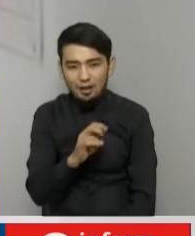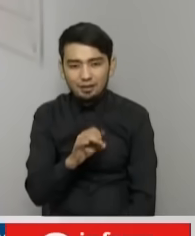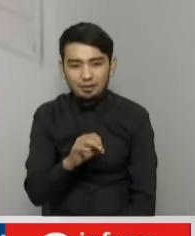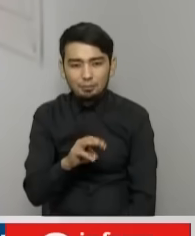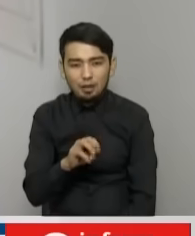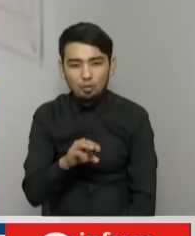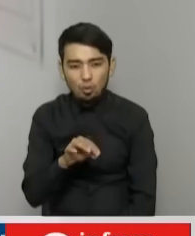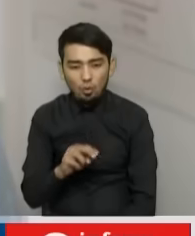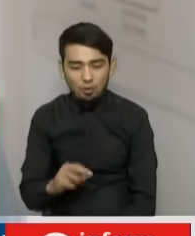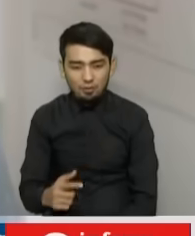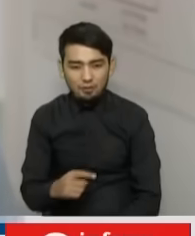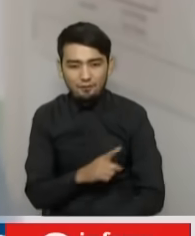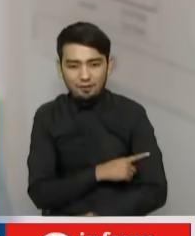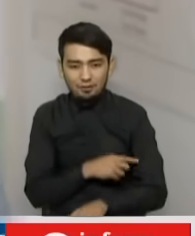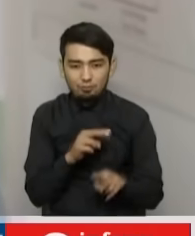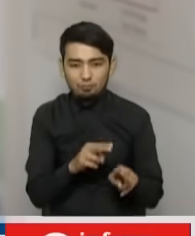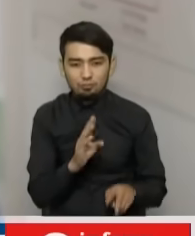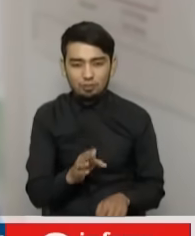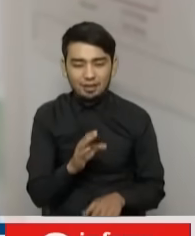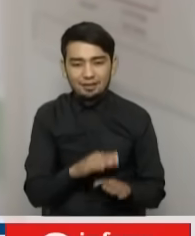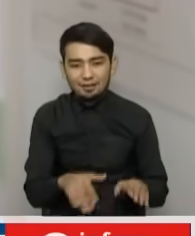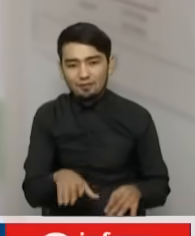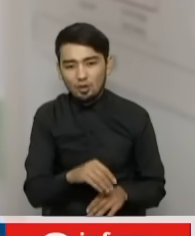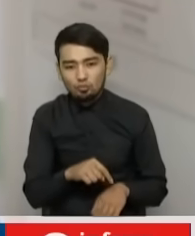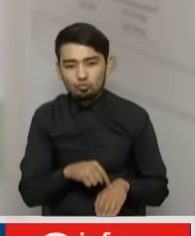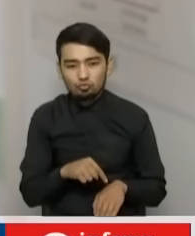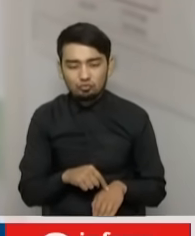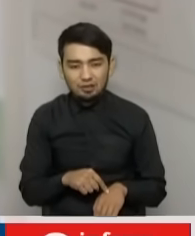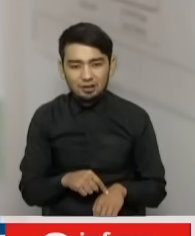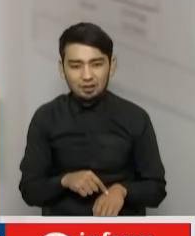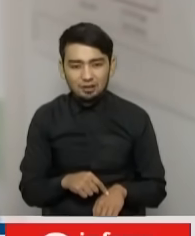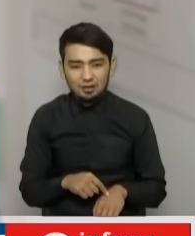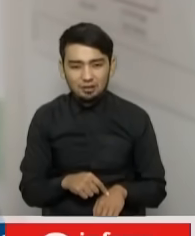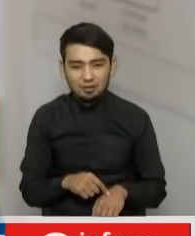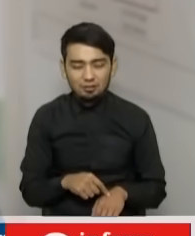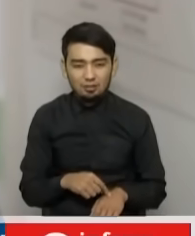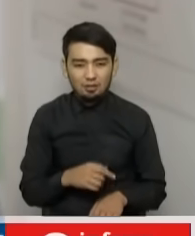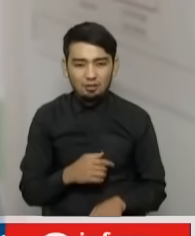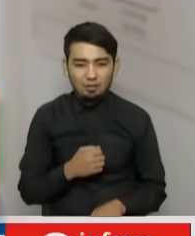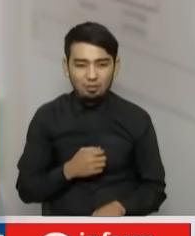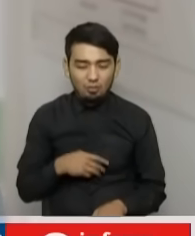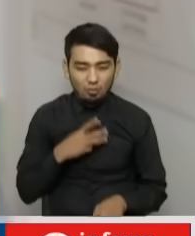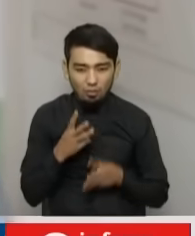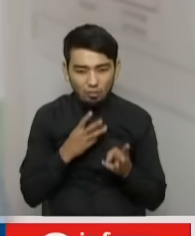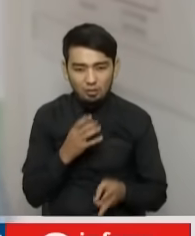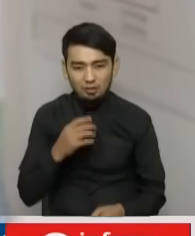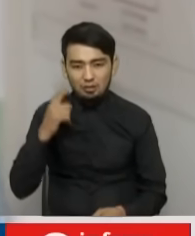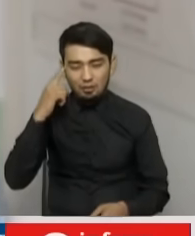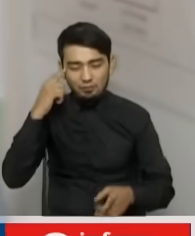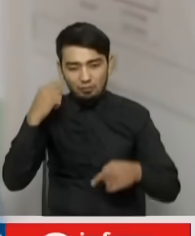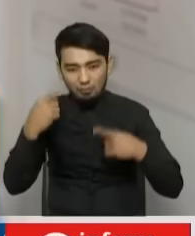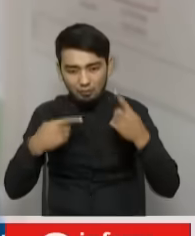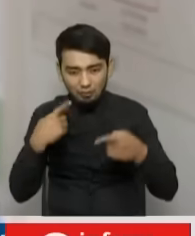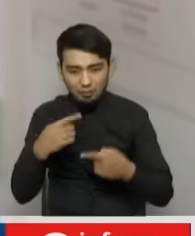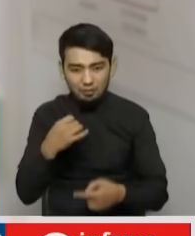дәрігердің бақылауында. Енді түскен кезде балалардың жағдайы жүрек айыну, бас айналу,